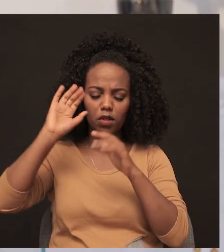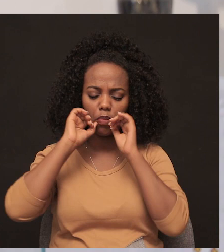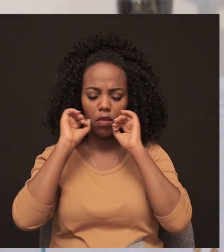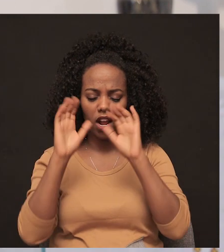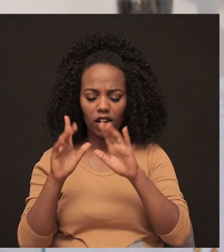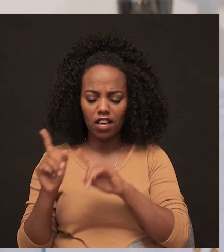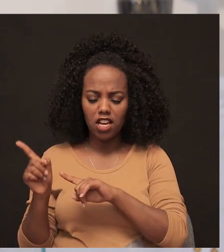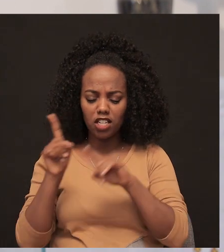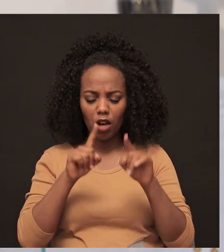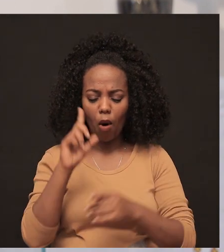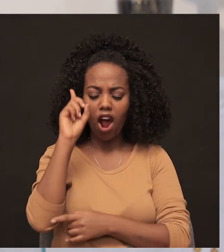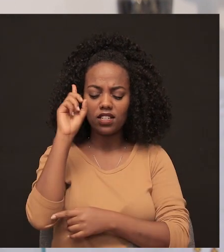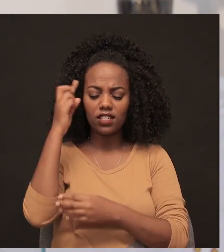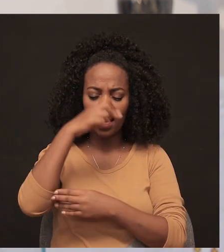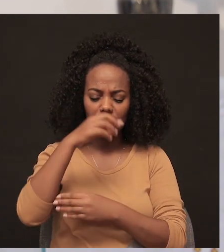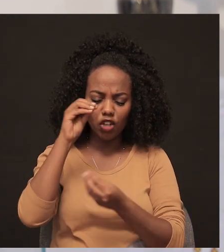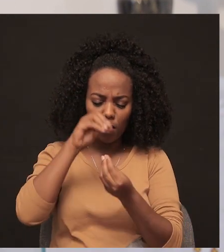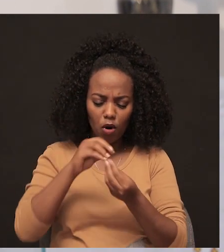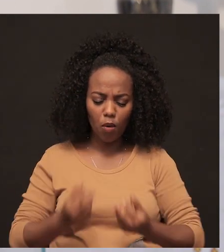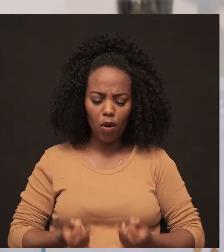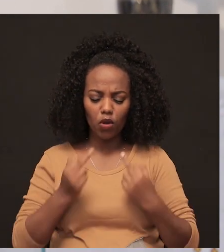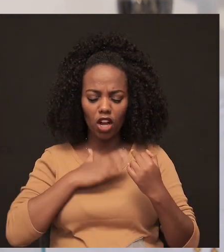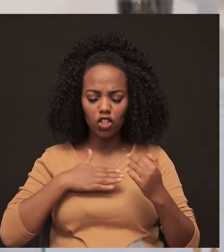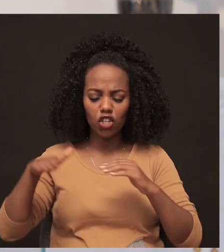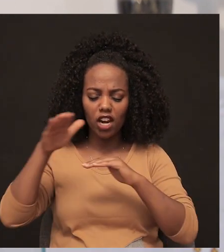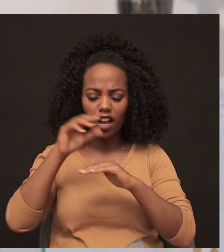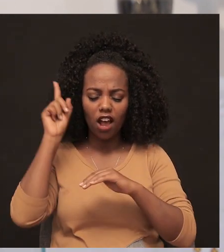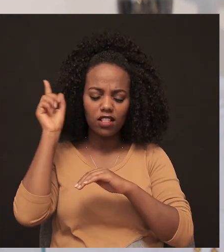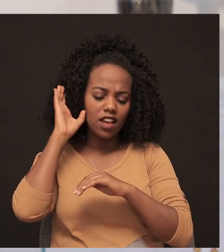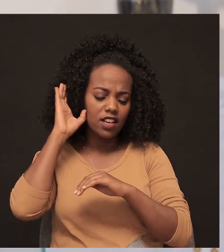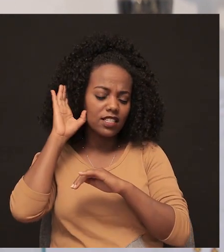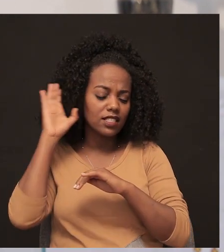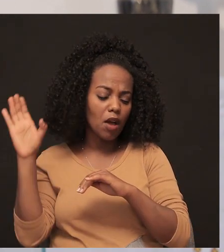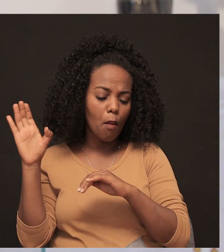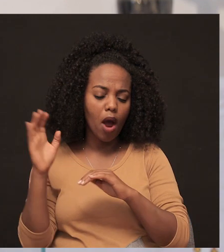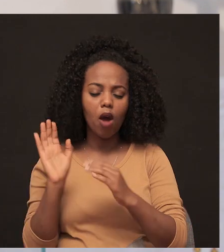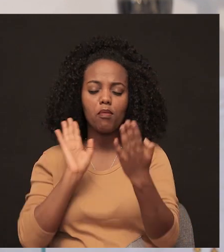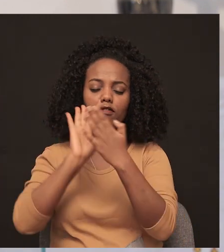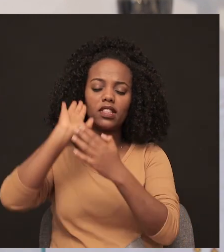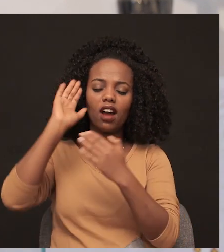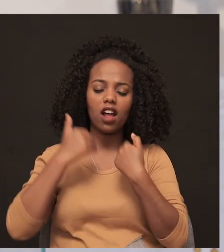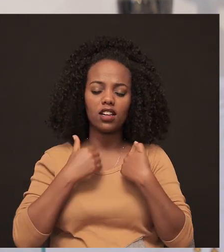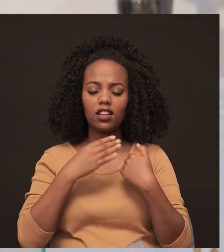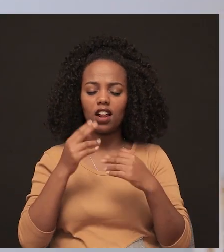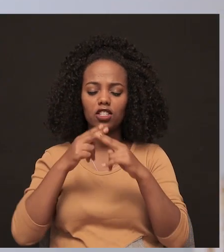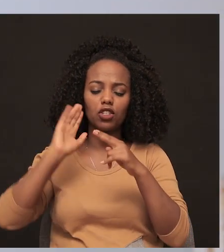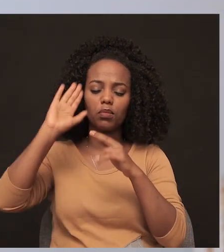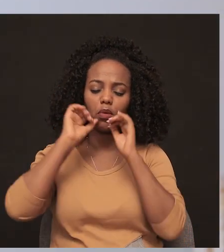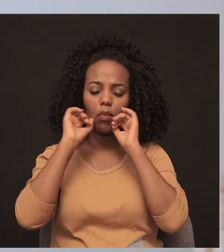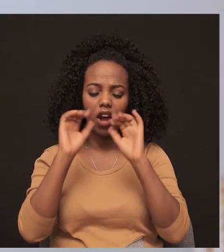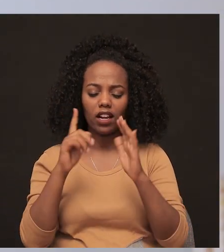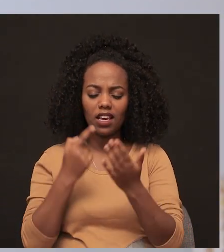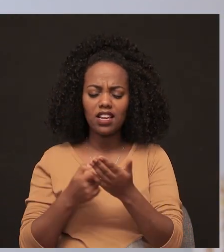አንድ ቀንን ጨምረህልን በሕይወታችን ላይ ካንተ ዘንድ ልንሰማ በፊትህ አለንና ስምህ ይባረክ። ይህንን